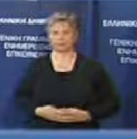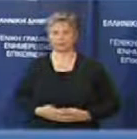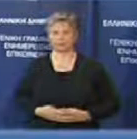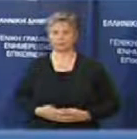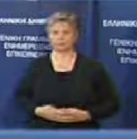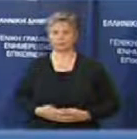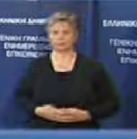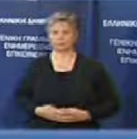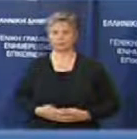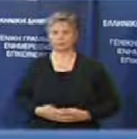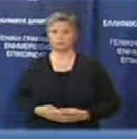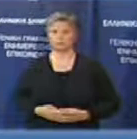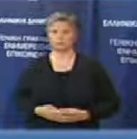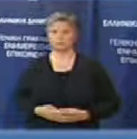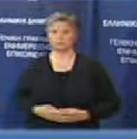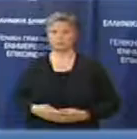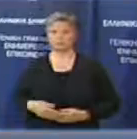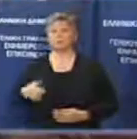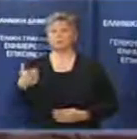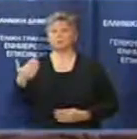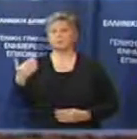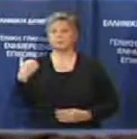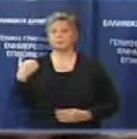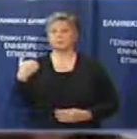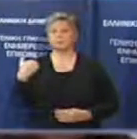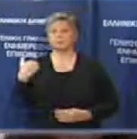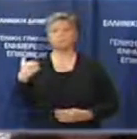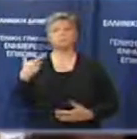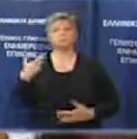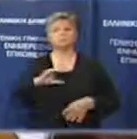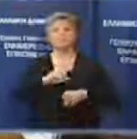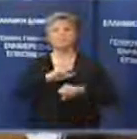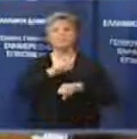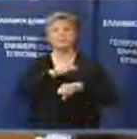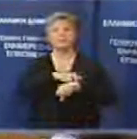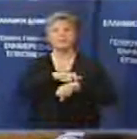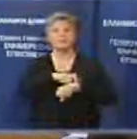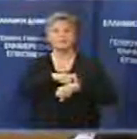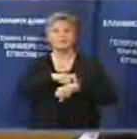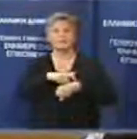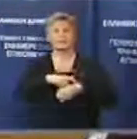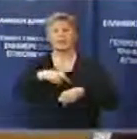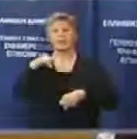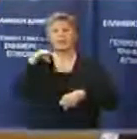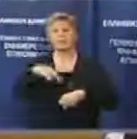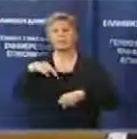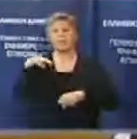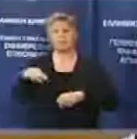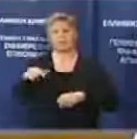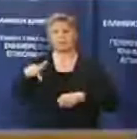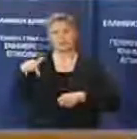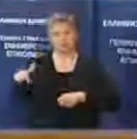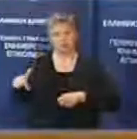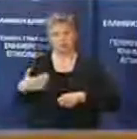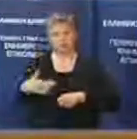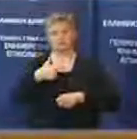Γιάννη Σημεωνίδης από τα Επίκαιρα, το περιοδικό. Σφοδρή επίθεση έχει δεχτεί και ο κύριος Παγγελόπουλος το τελευταίο χρονικό διάστημα και από την αντιπολίτευση